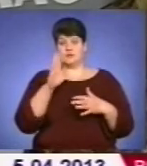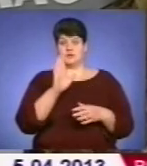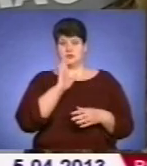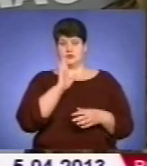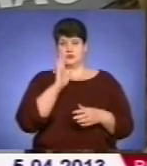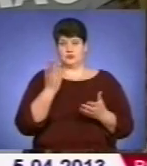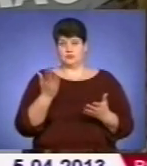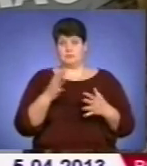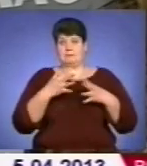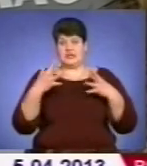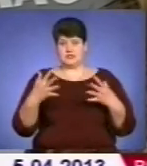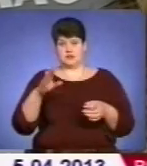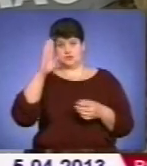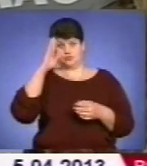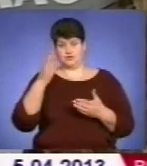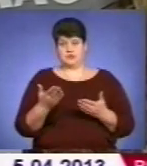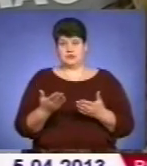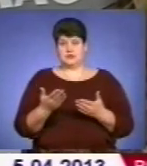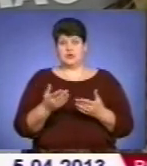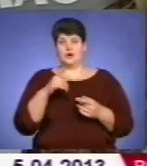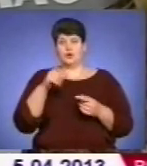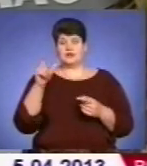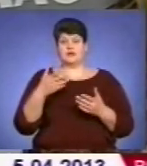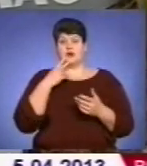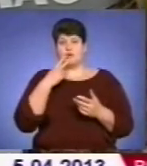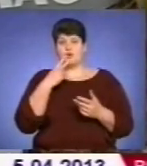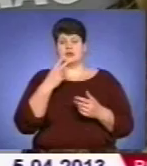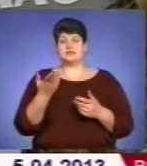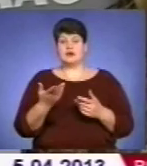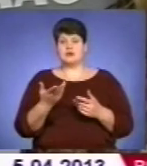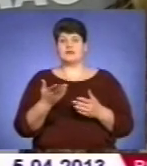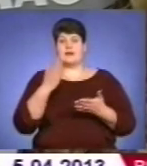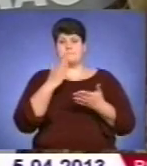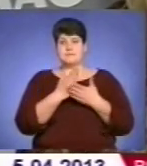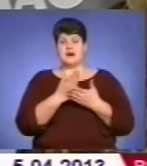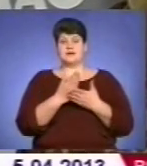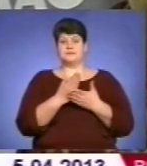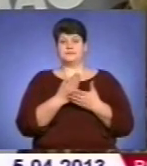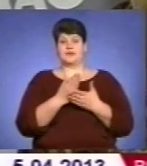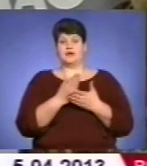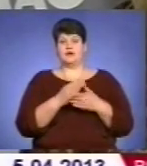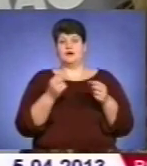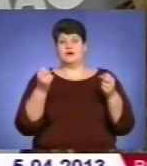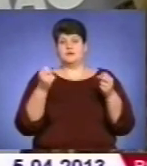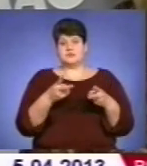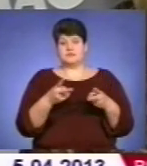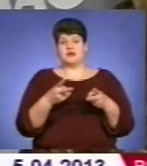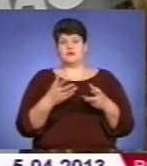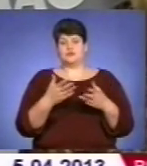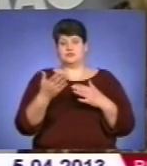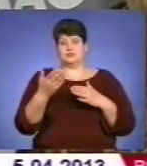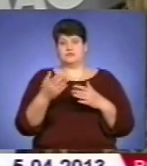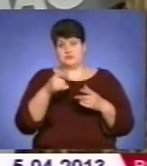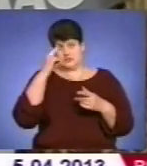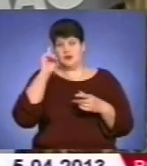серед чоловіків. І людина, яка викурює цигарки, вона має наражає себе на небезпеку завідомо, тому що